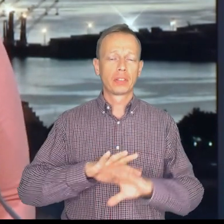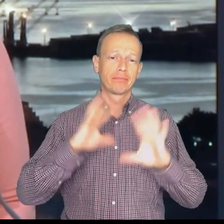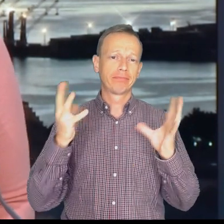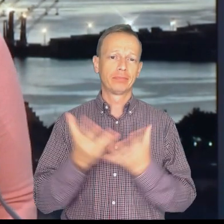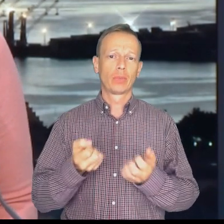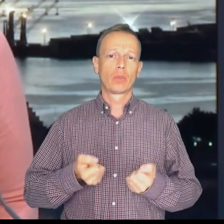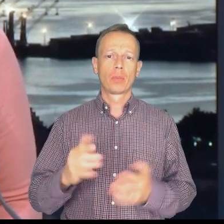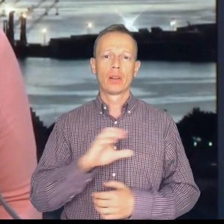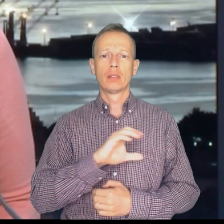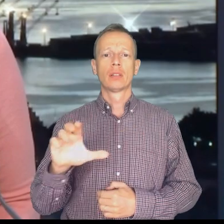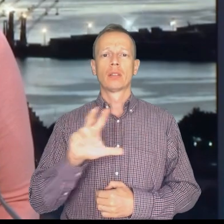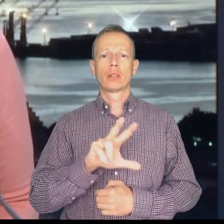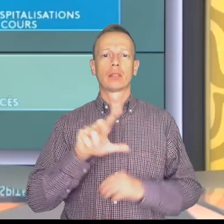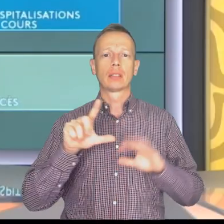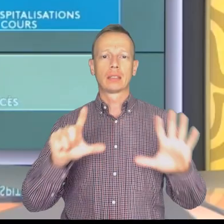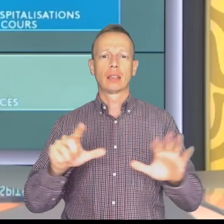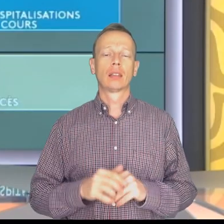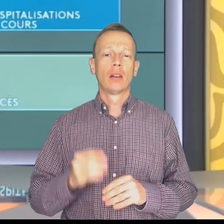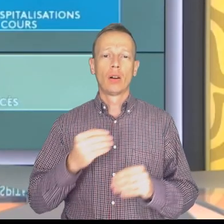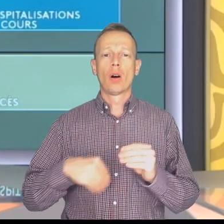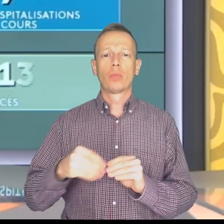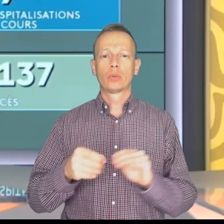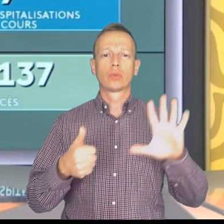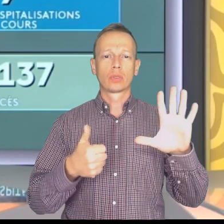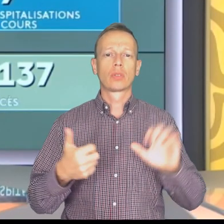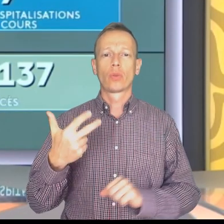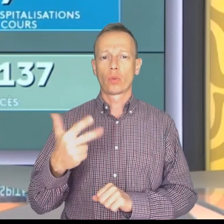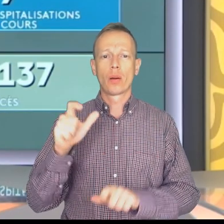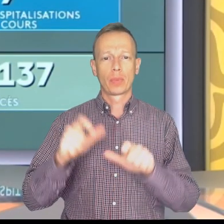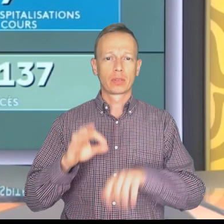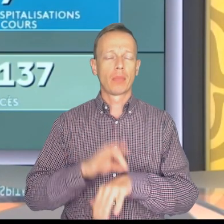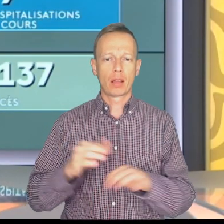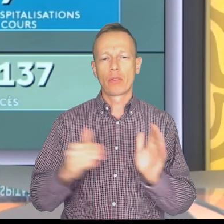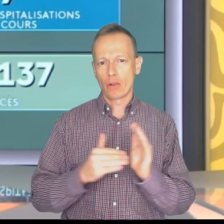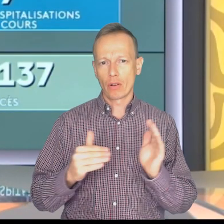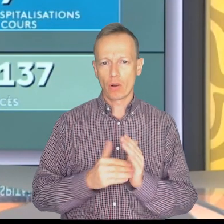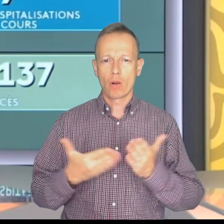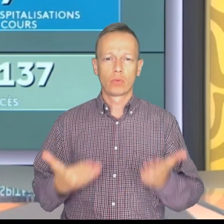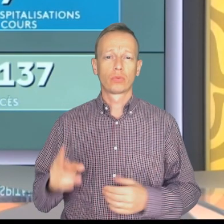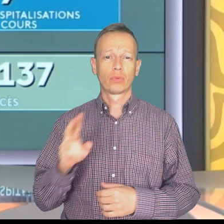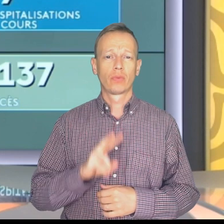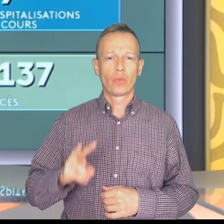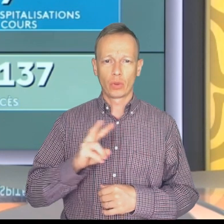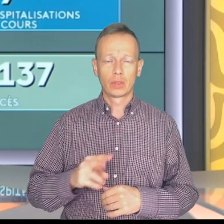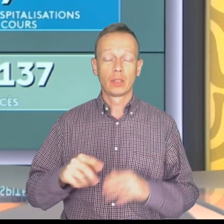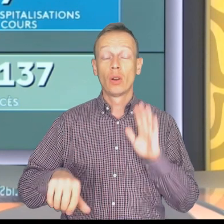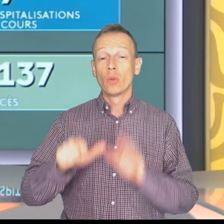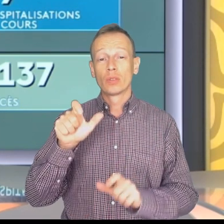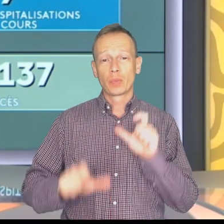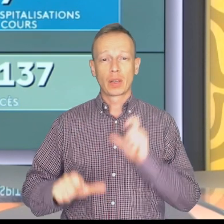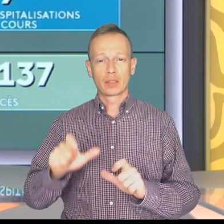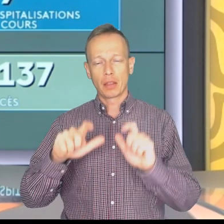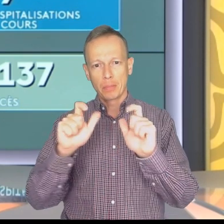de 137. Ils sont par ailleurs 63 cas actifs de Covid dénombrés ce vendredi. 11 d'entre eux ont été